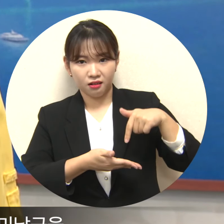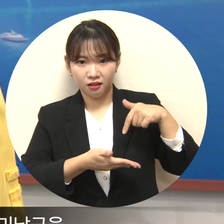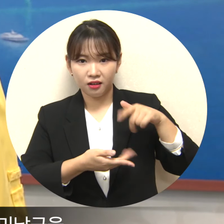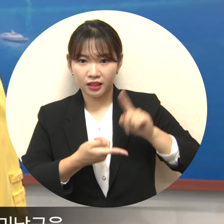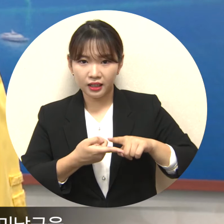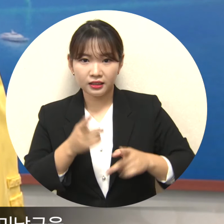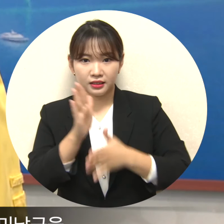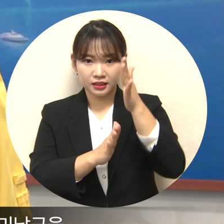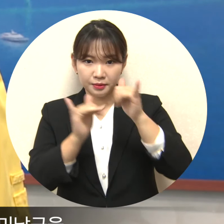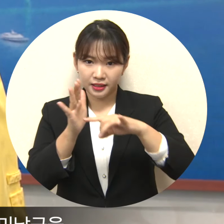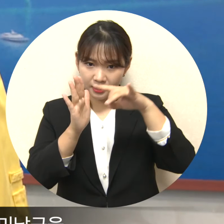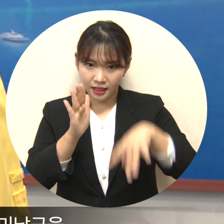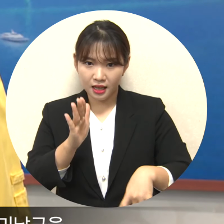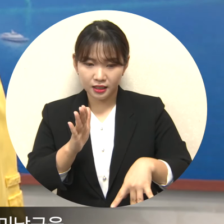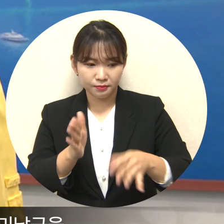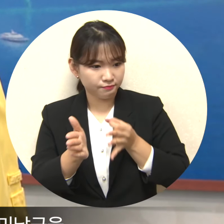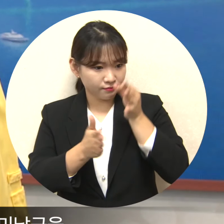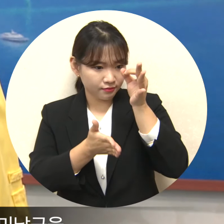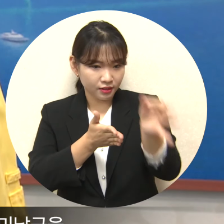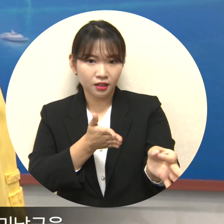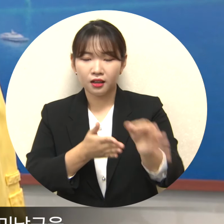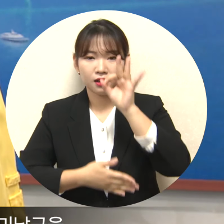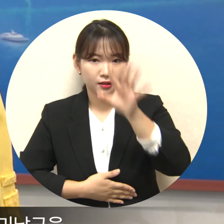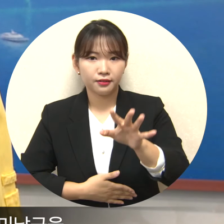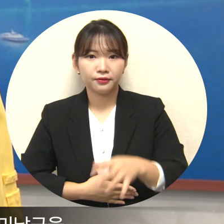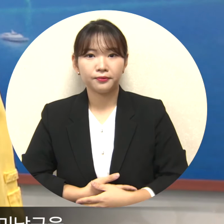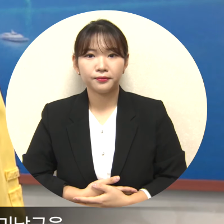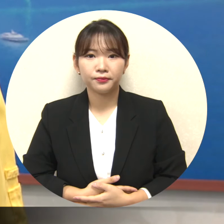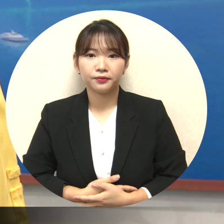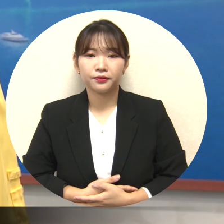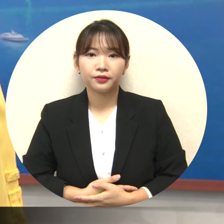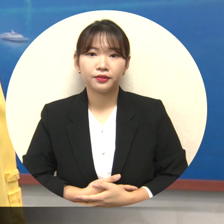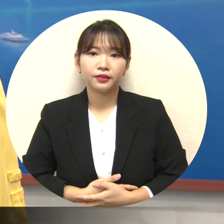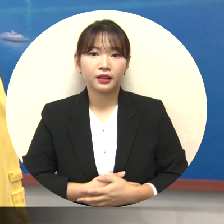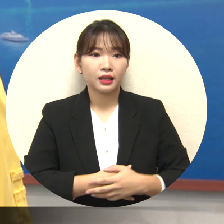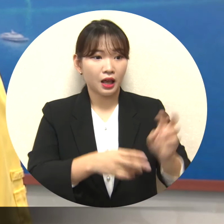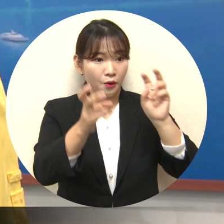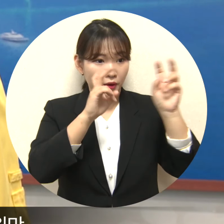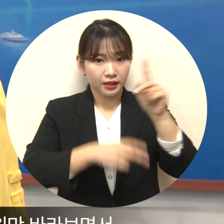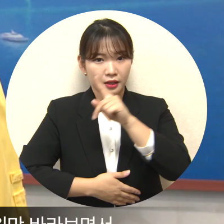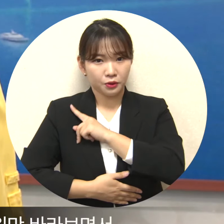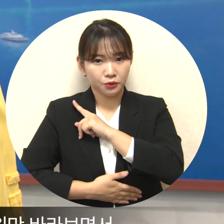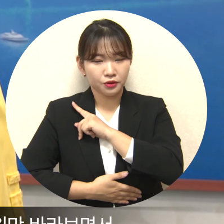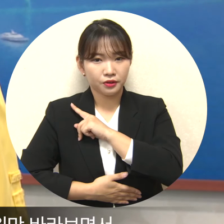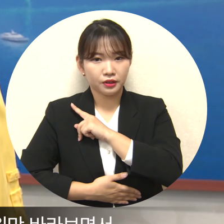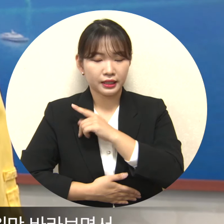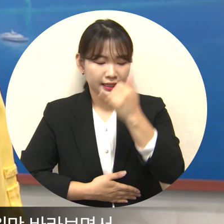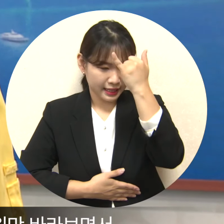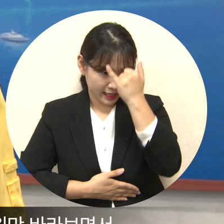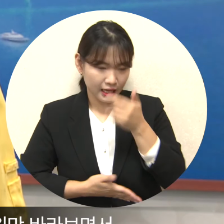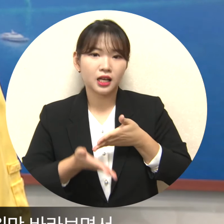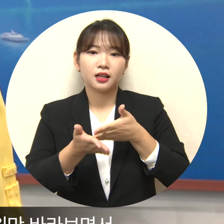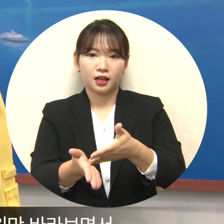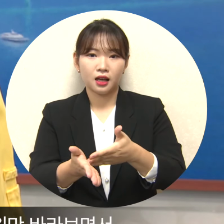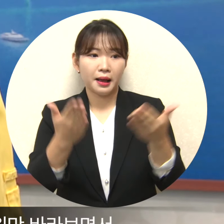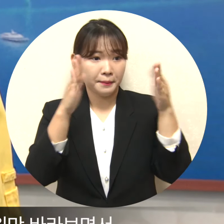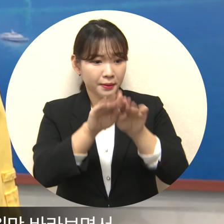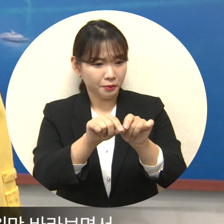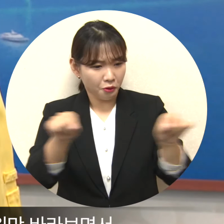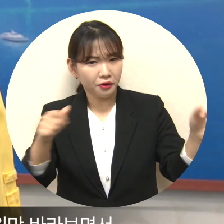요구에는 시민의 세금을 투입할 수 없습니다 사측과 노조측의 정중히 요구합니다